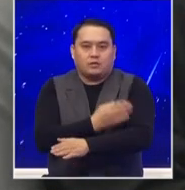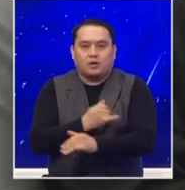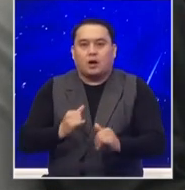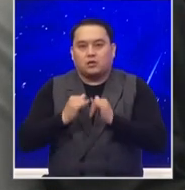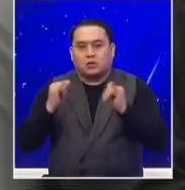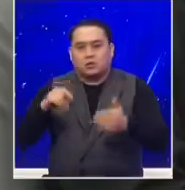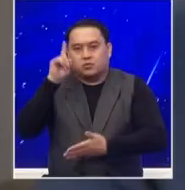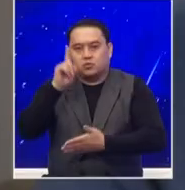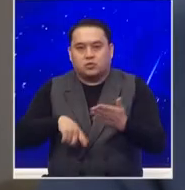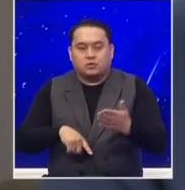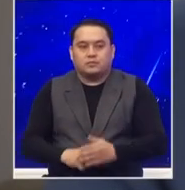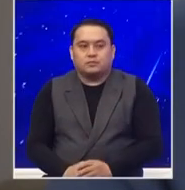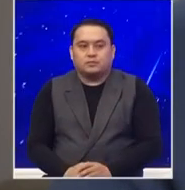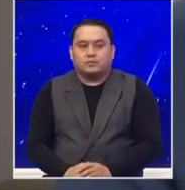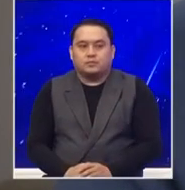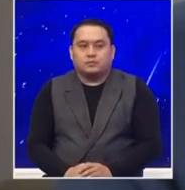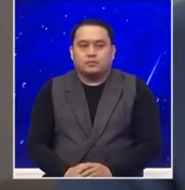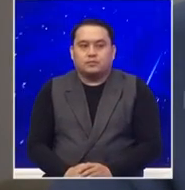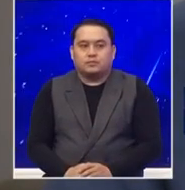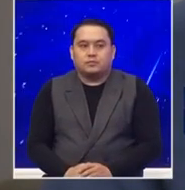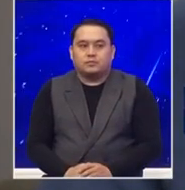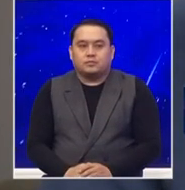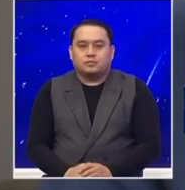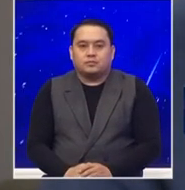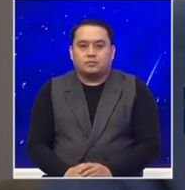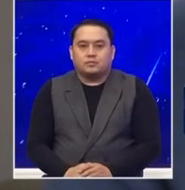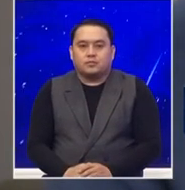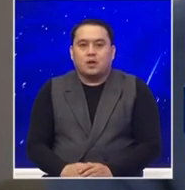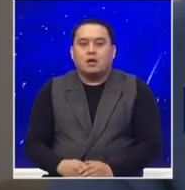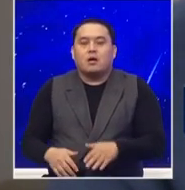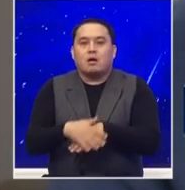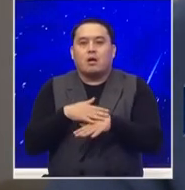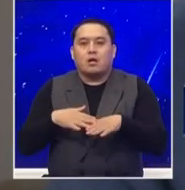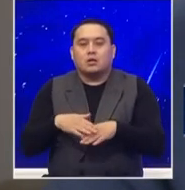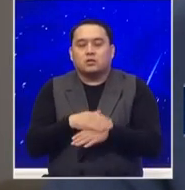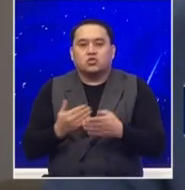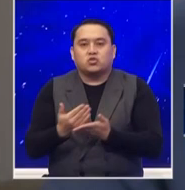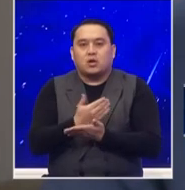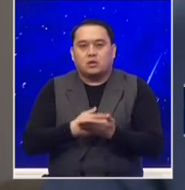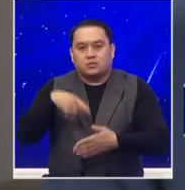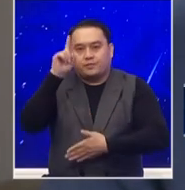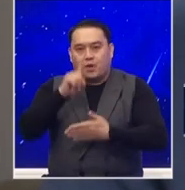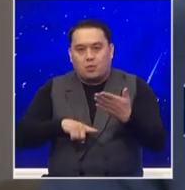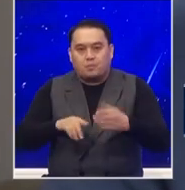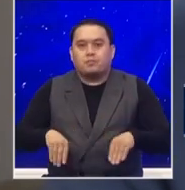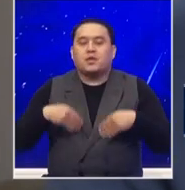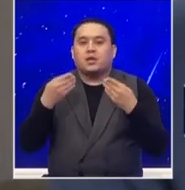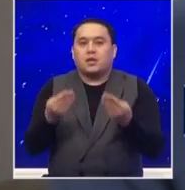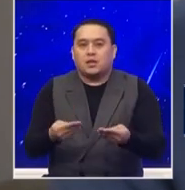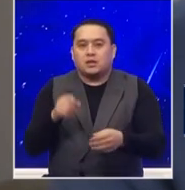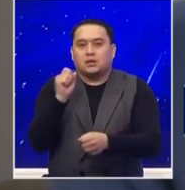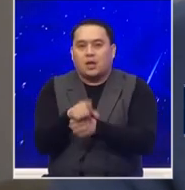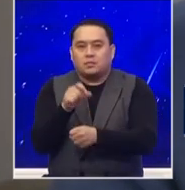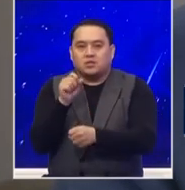арттырамыз деп отыр. Сайлаудың кезіндегі халықтан жинаған аманатымыз, солардың берген